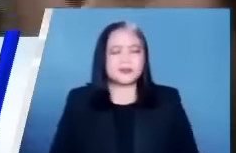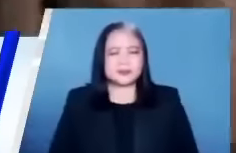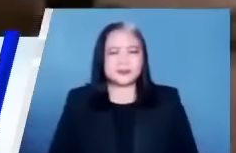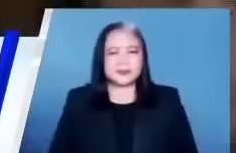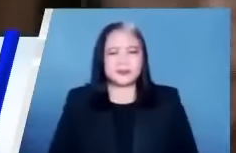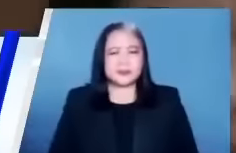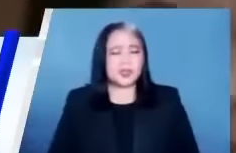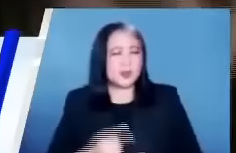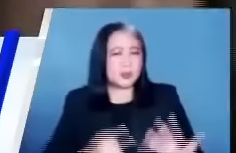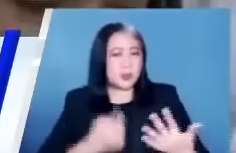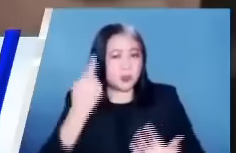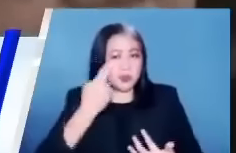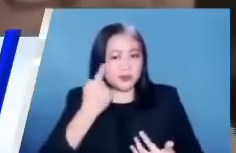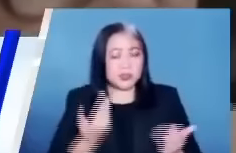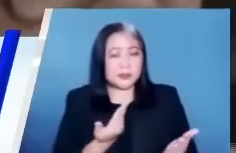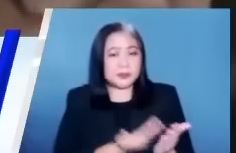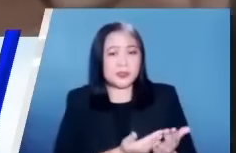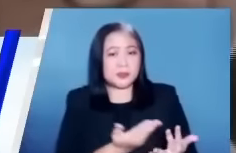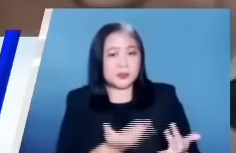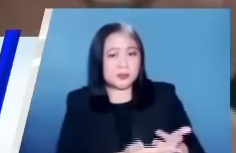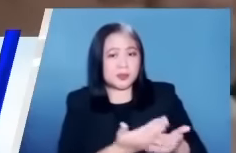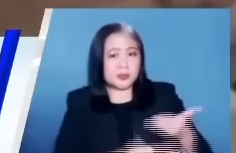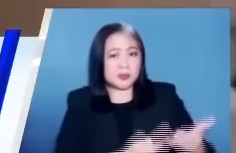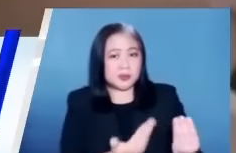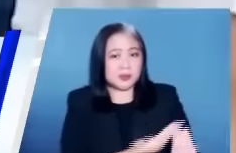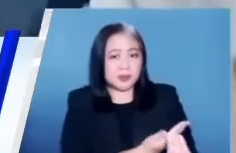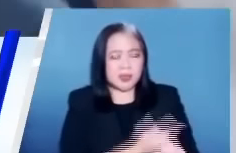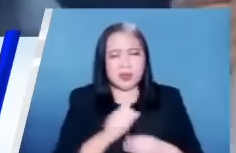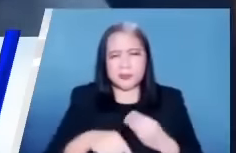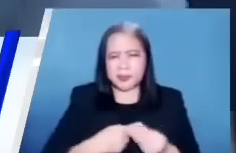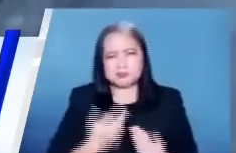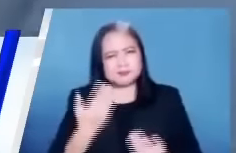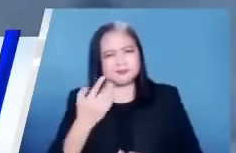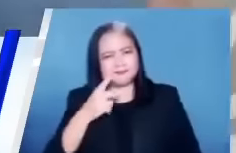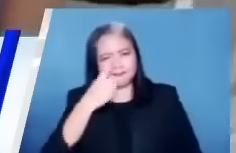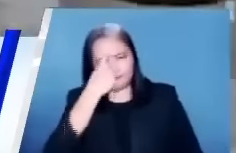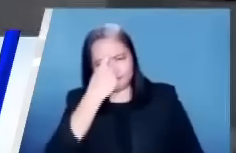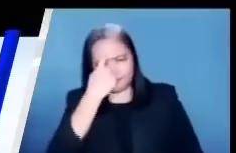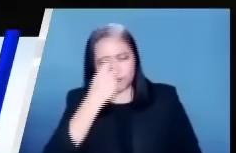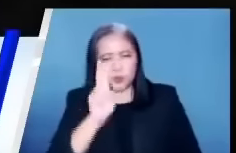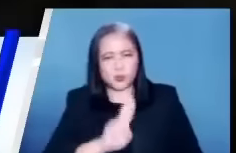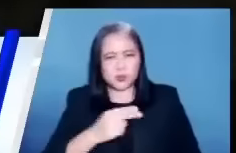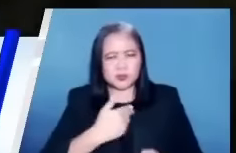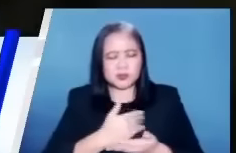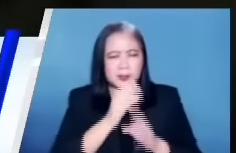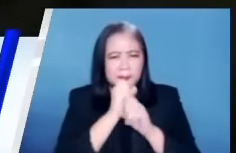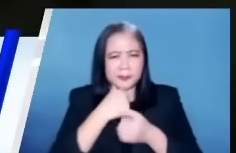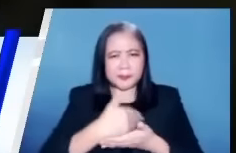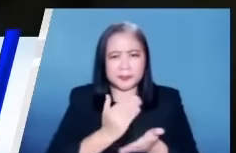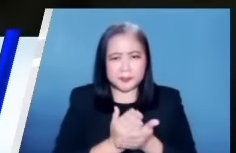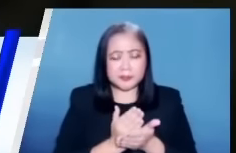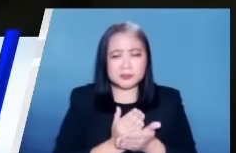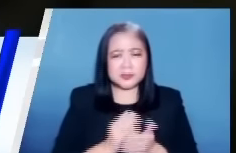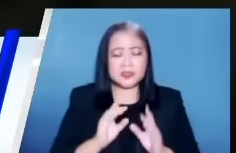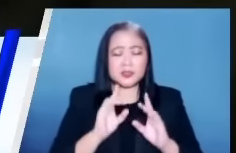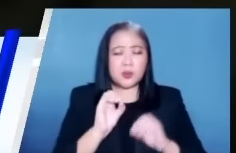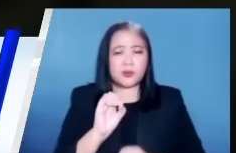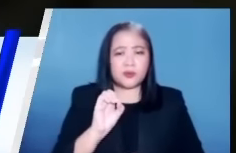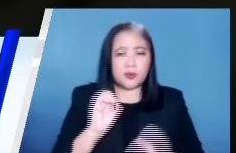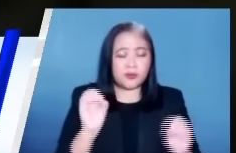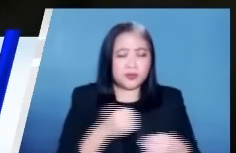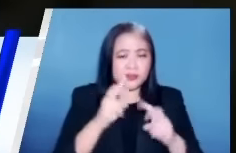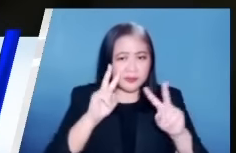complaint ang kin kwong paggamit ng confidential funds ng office of the vice president at ng DepEd pati na ang mga naging pahayag ng B laban kina